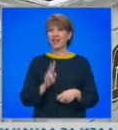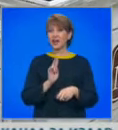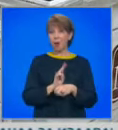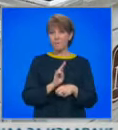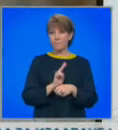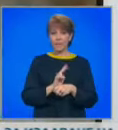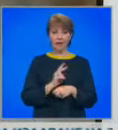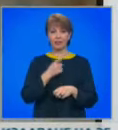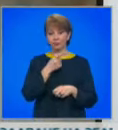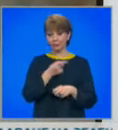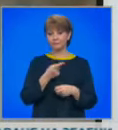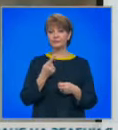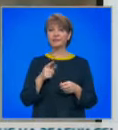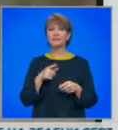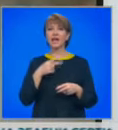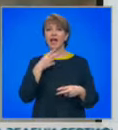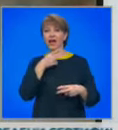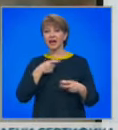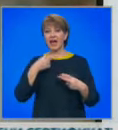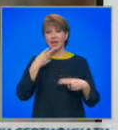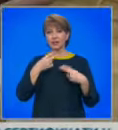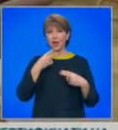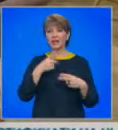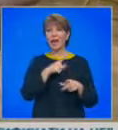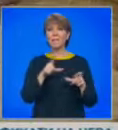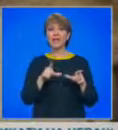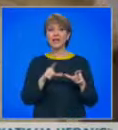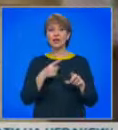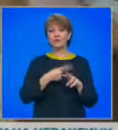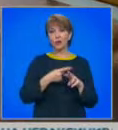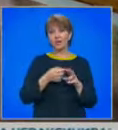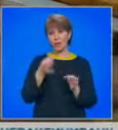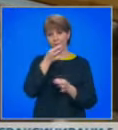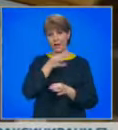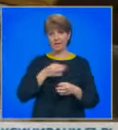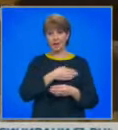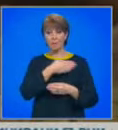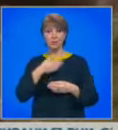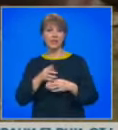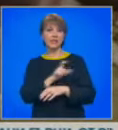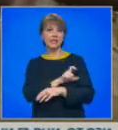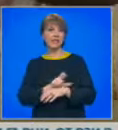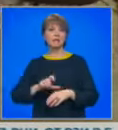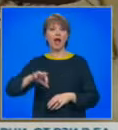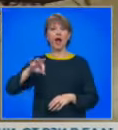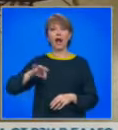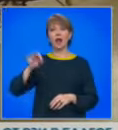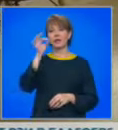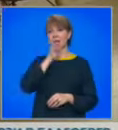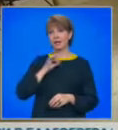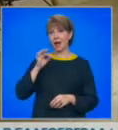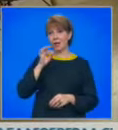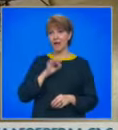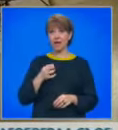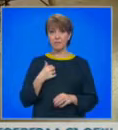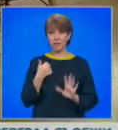в заведението за хранене на Михаил Николов са празни. Казва, че през последните седмици клиенти почти няма. Нашата фирма от